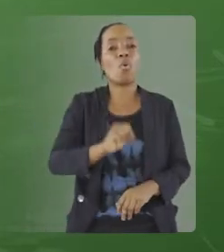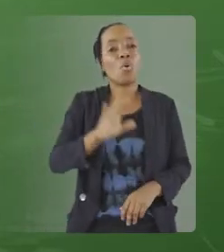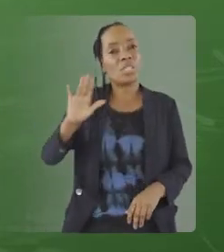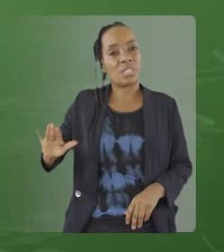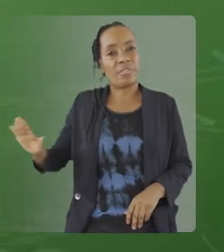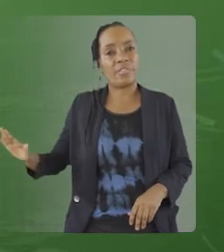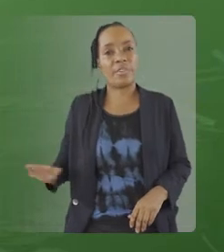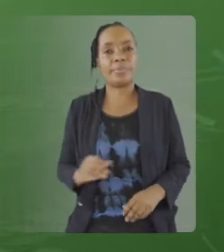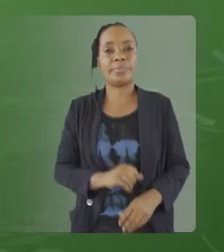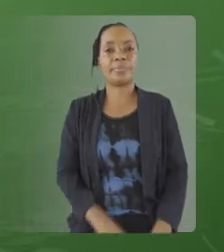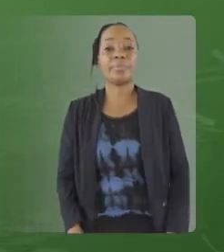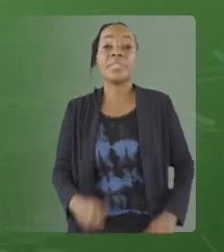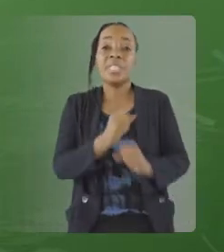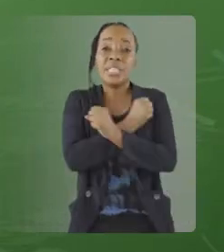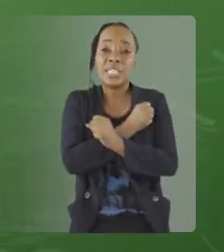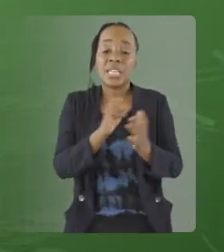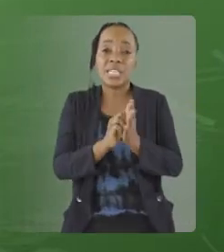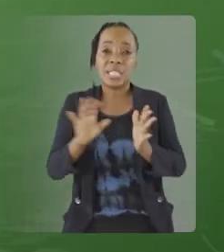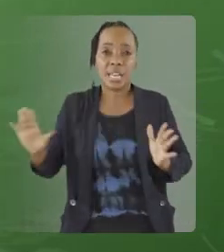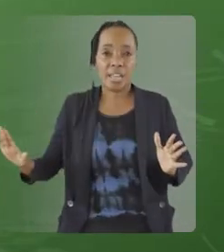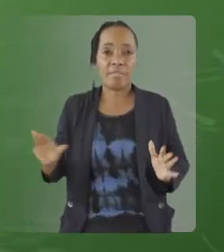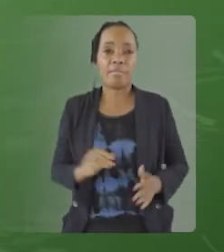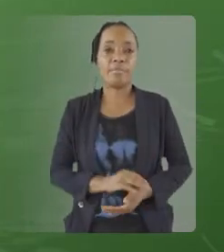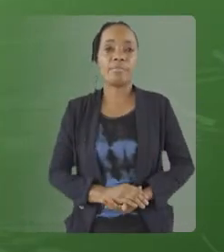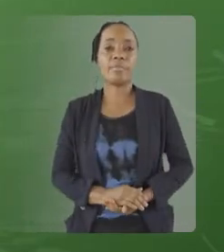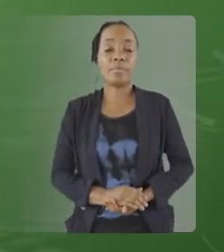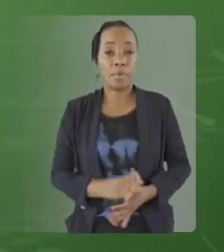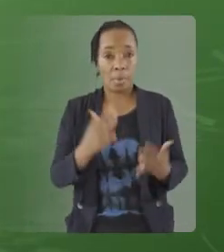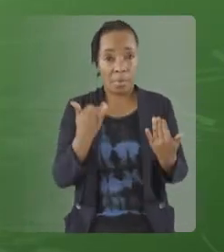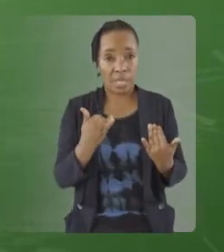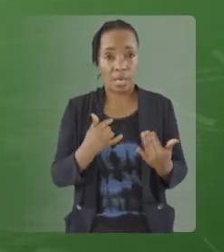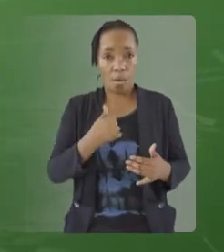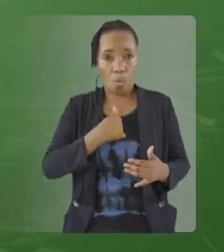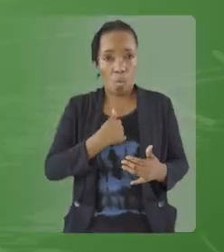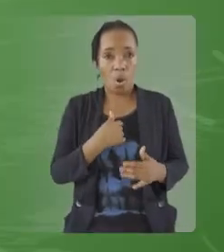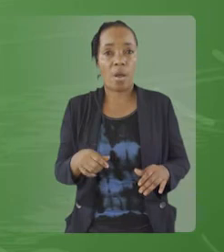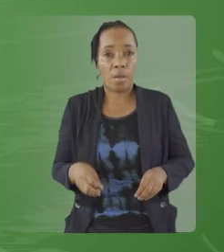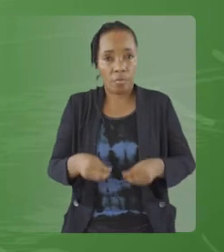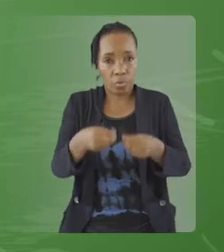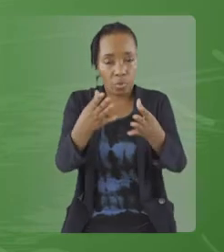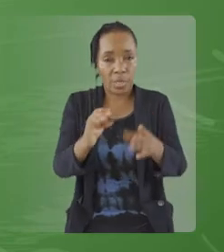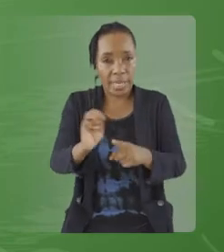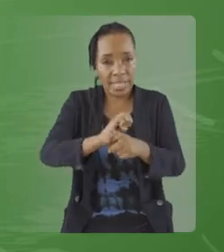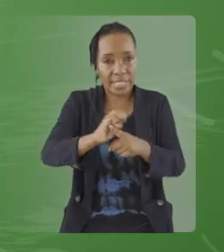Chers élèves, je vais vous donner un exercice d'application.